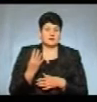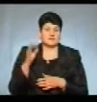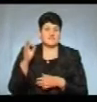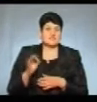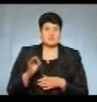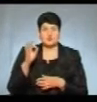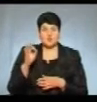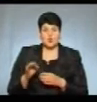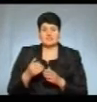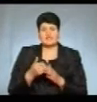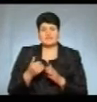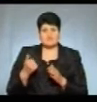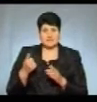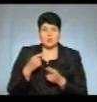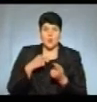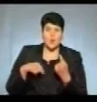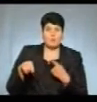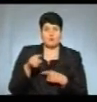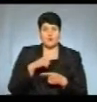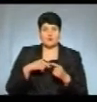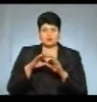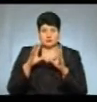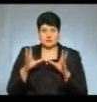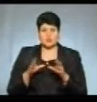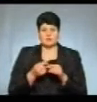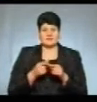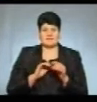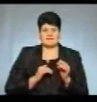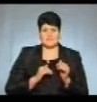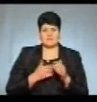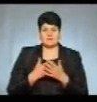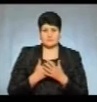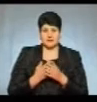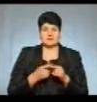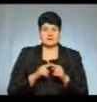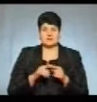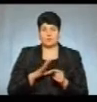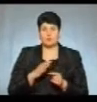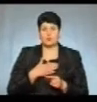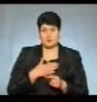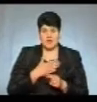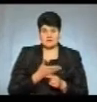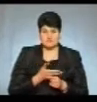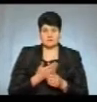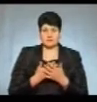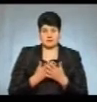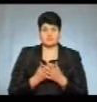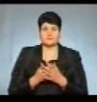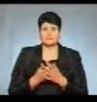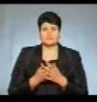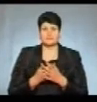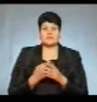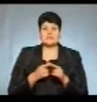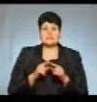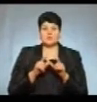4% від, скажімо, обороту загалом цієї компанії. Тобто, наприклад, якщо б це було в нас, то цей, скажімо,